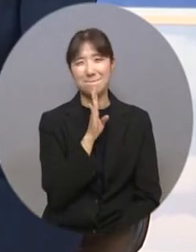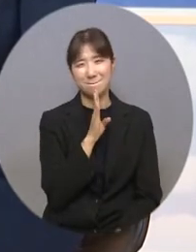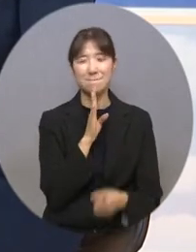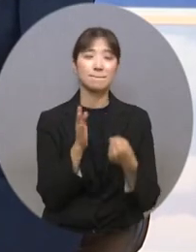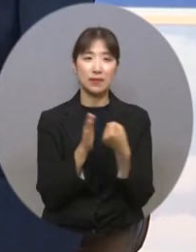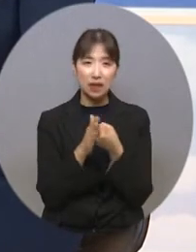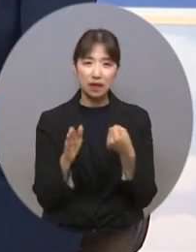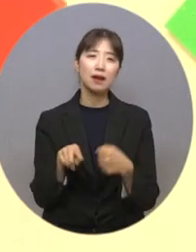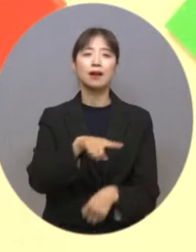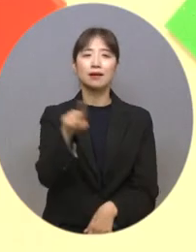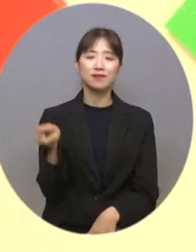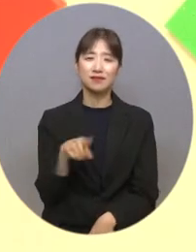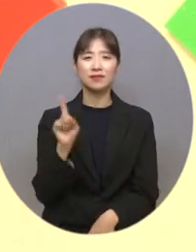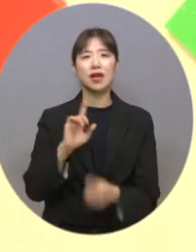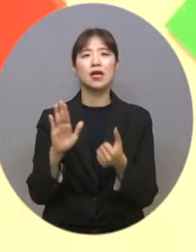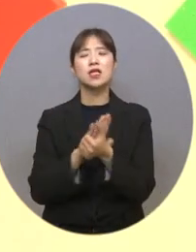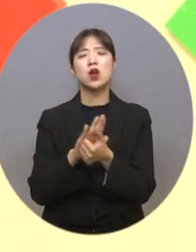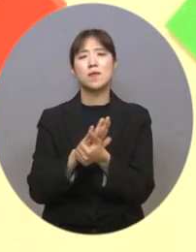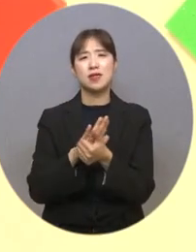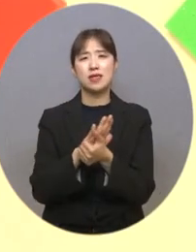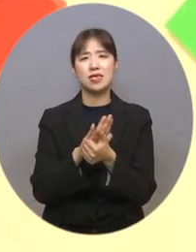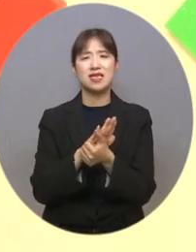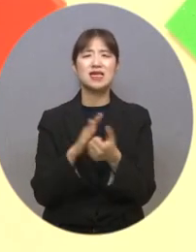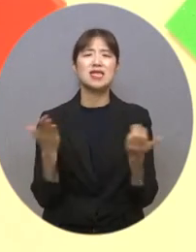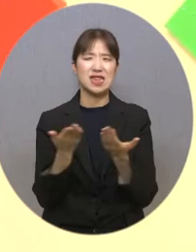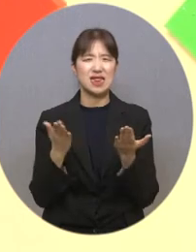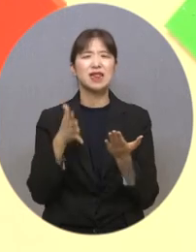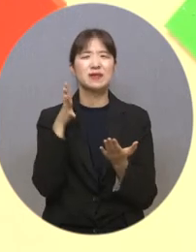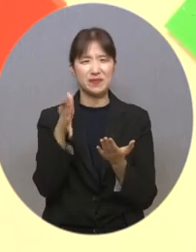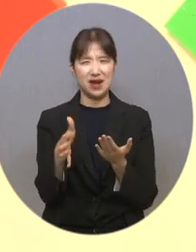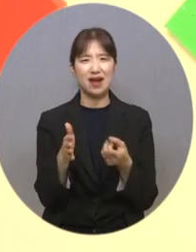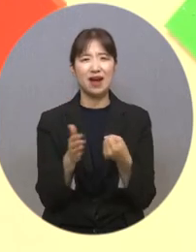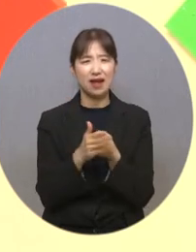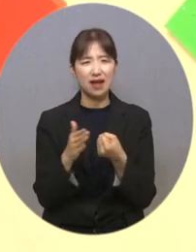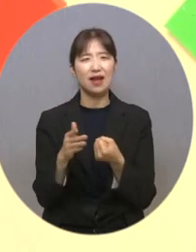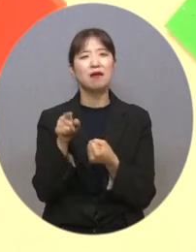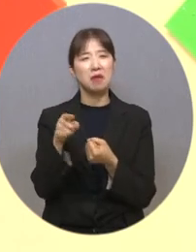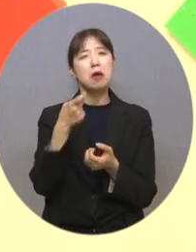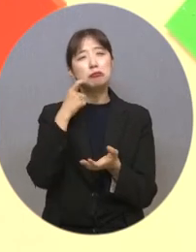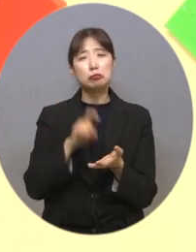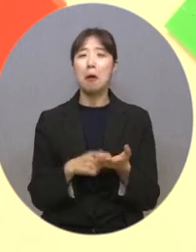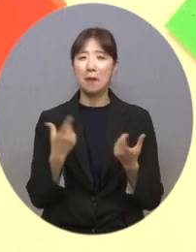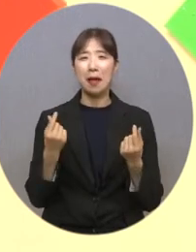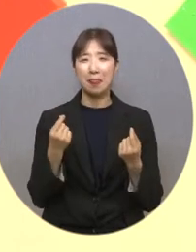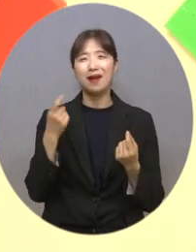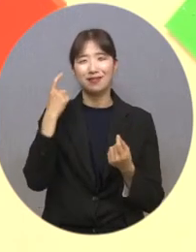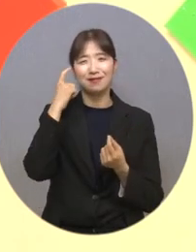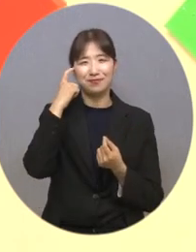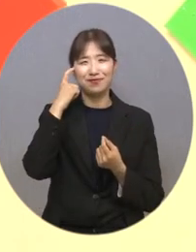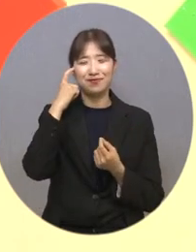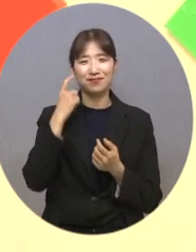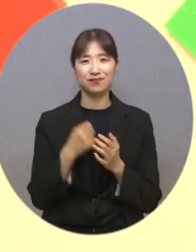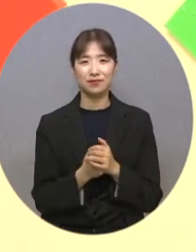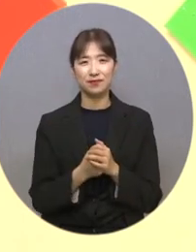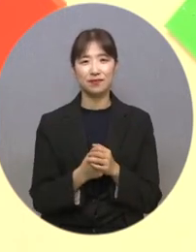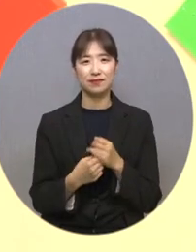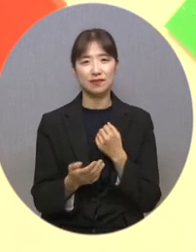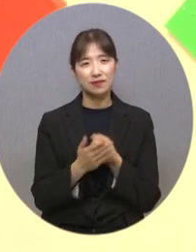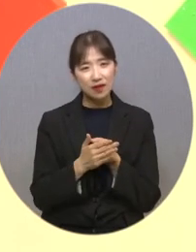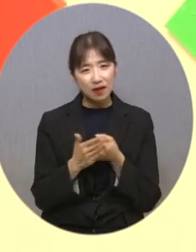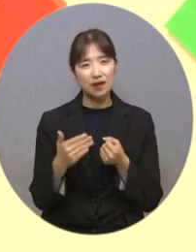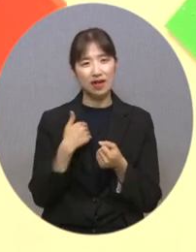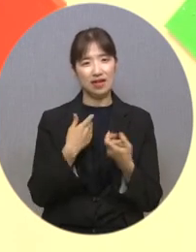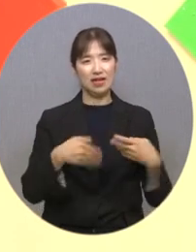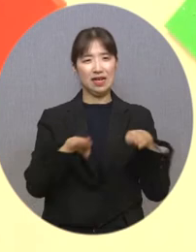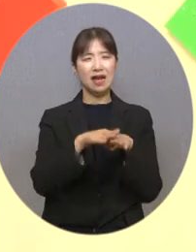이제 그런 부분들은 아무래도 이제 또 서비스업이다 보니까 그렇죠. 쉽게 생각을 하는 부분들인 것 네. 같아요. 그래서 우리